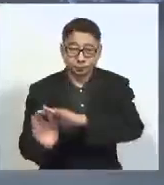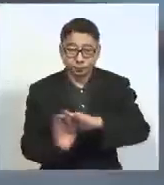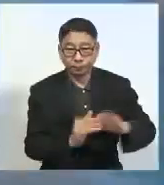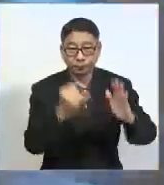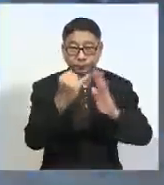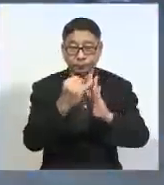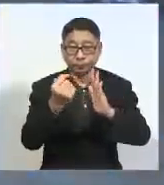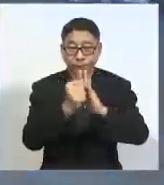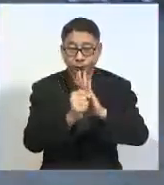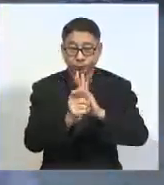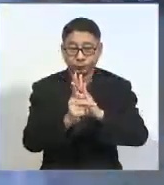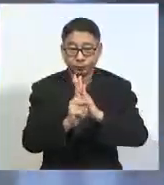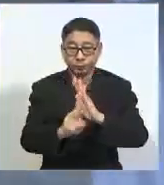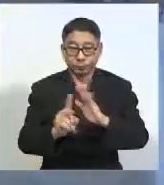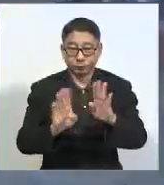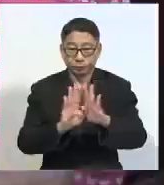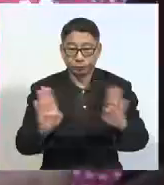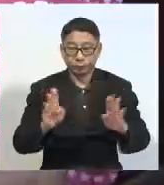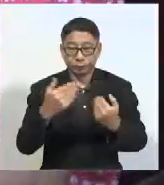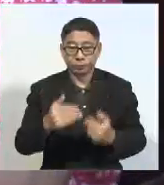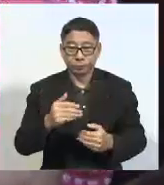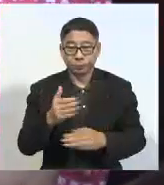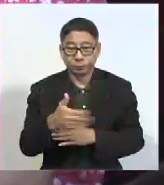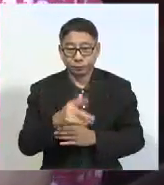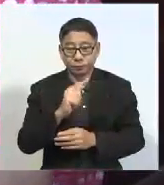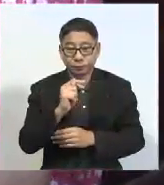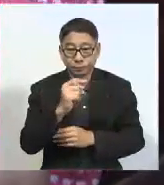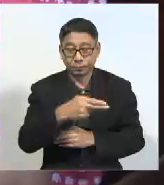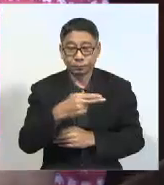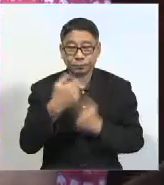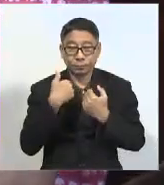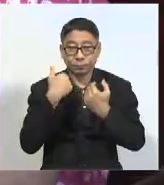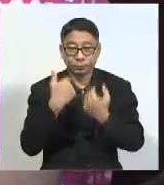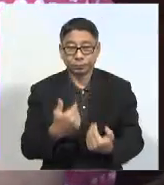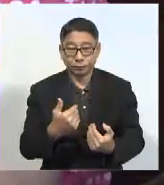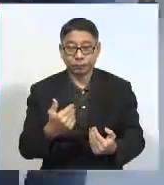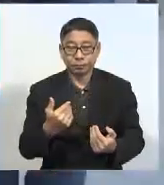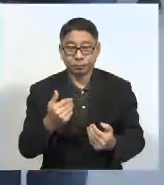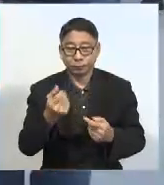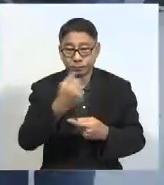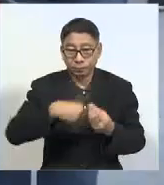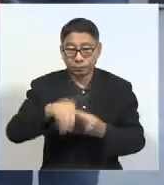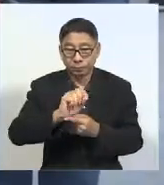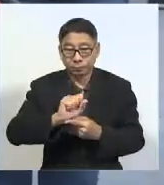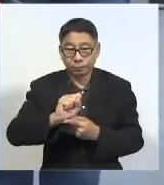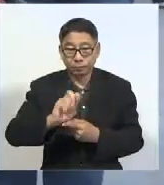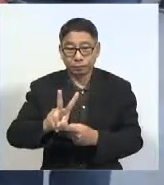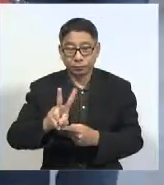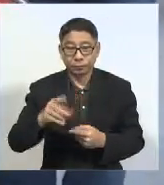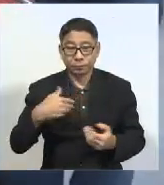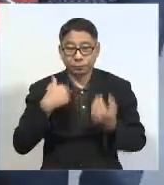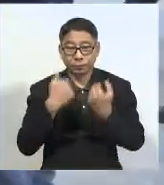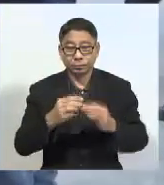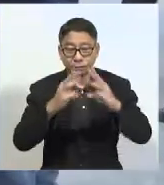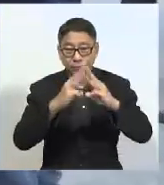ที่จังหวัดสมุทรสาครมีการเปิดงานเทศกาลปลาทูอร่อยที่ท่าฉลอมครั้งที่12ที่วัดสุทธิวา